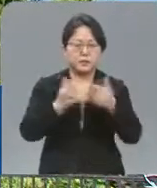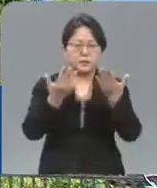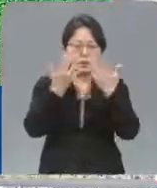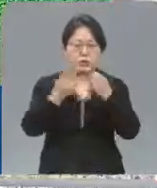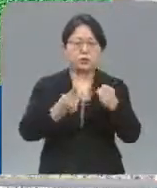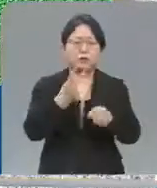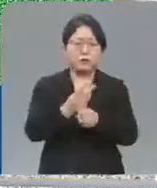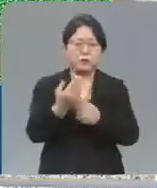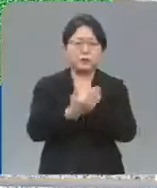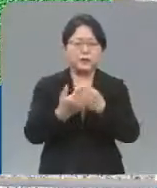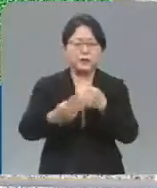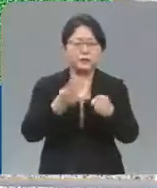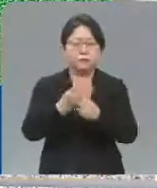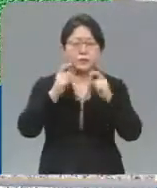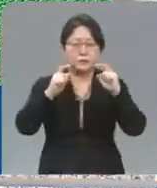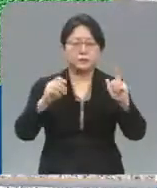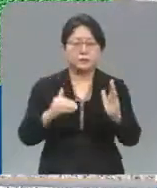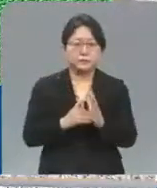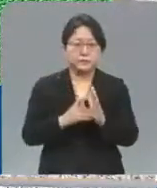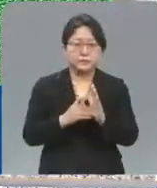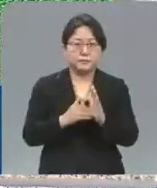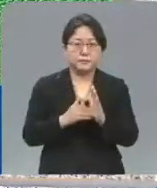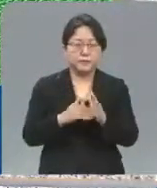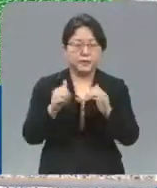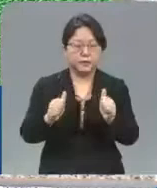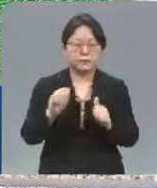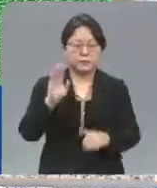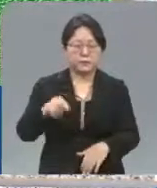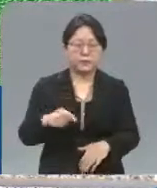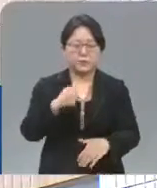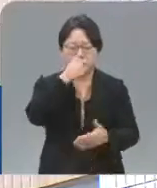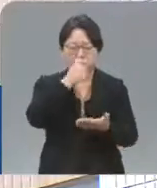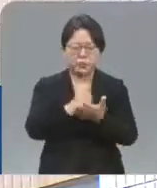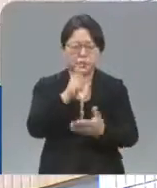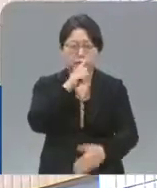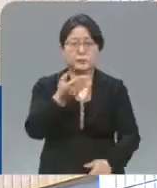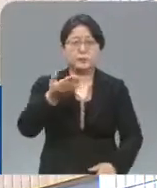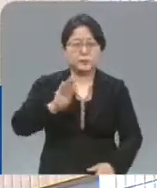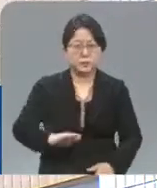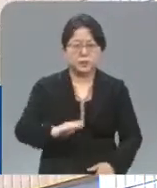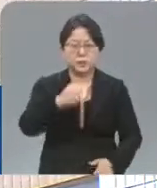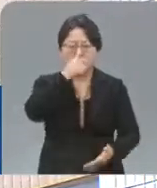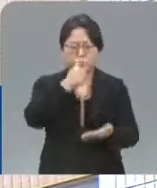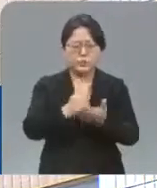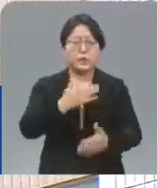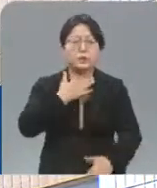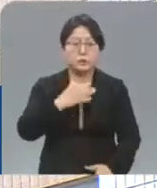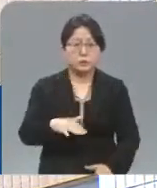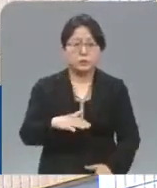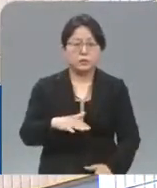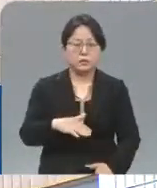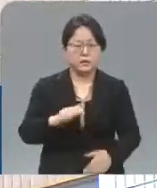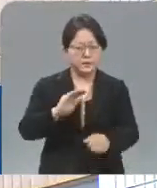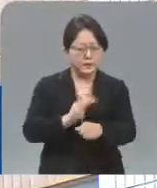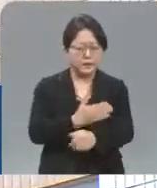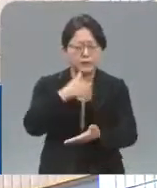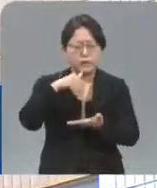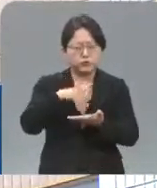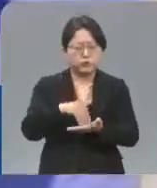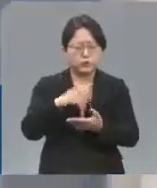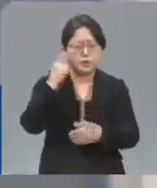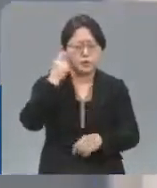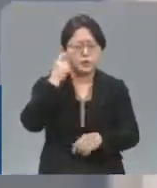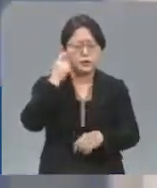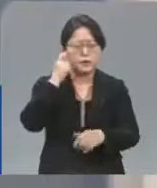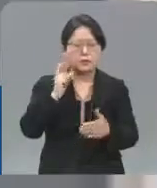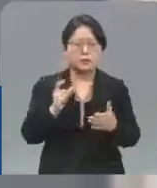2년에 집행유예 3년을 선고했습니다. 재판부는 죄질이 가볍지 않지만 범죄 전력이 없고 잘못을 뉘우치고 있는 점